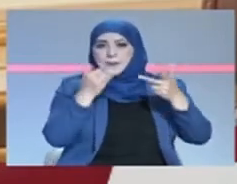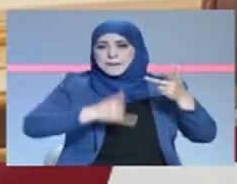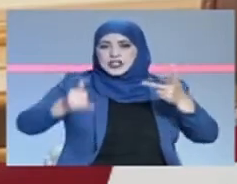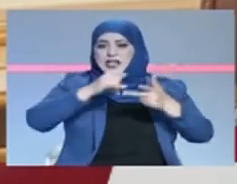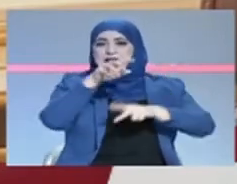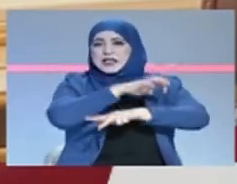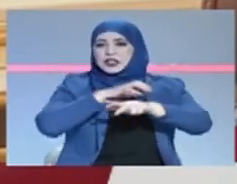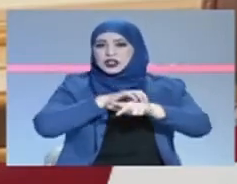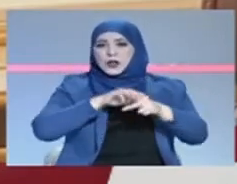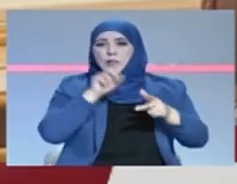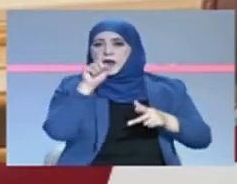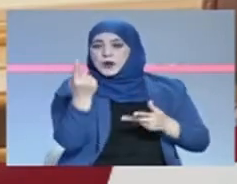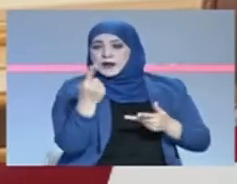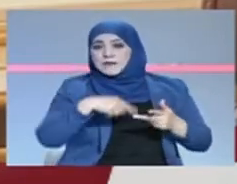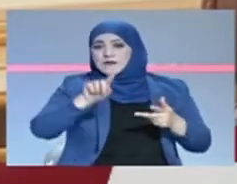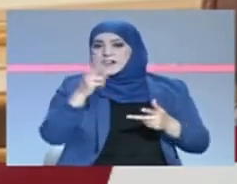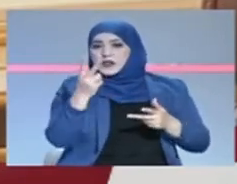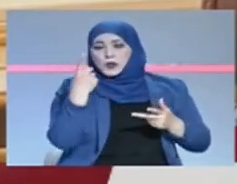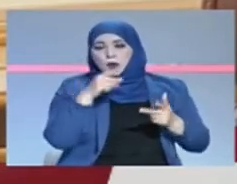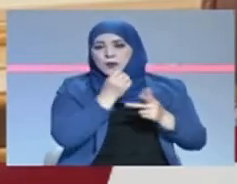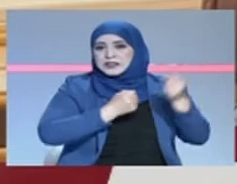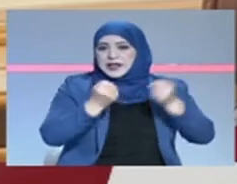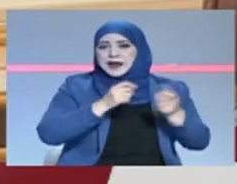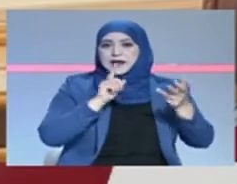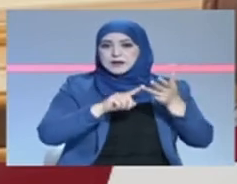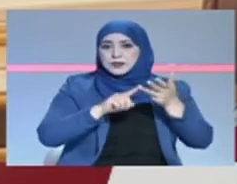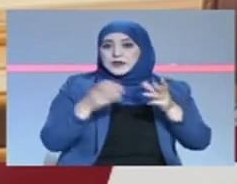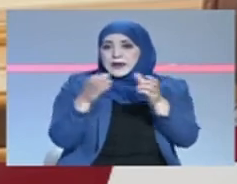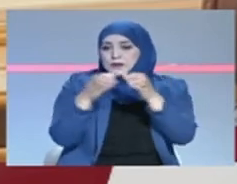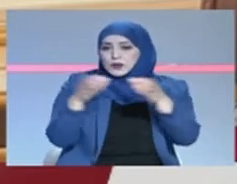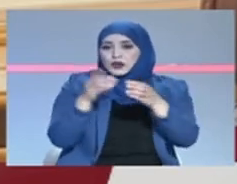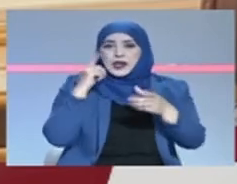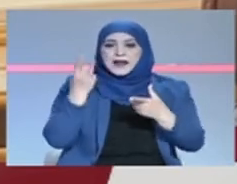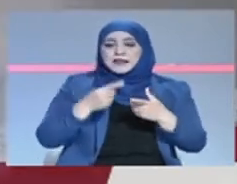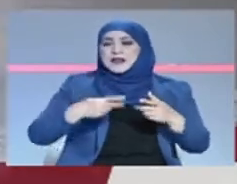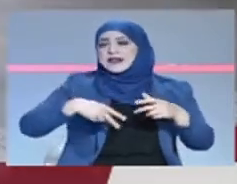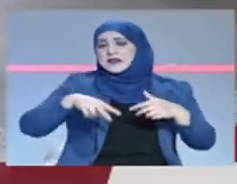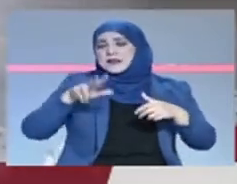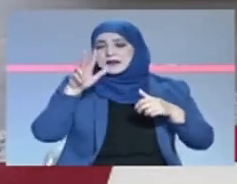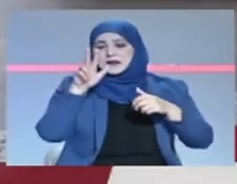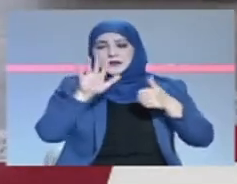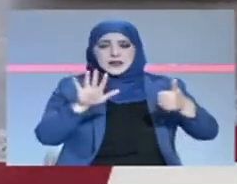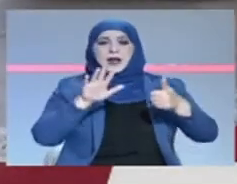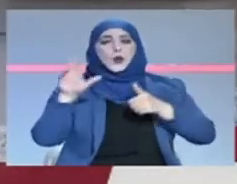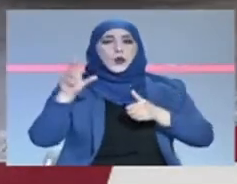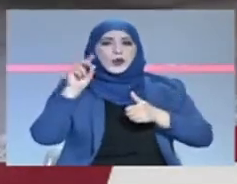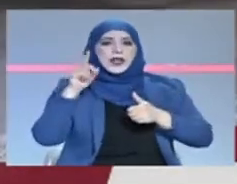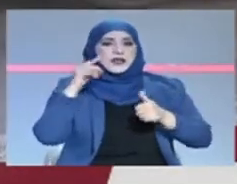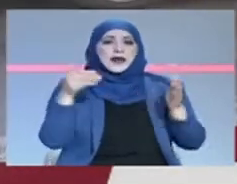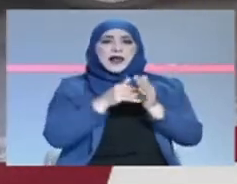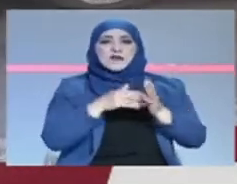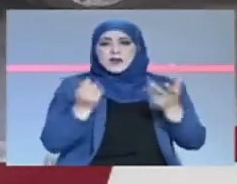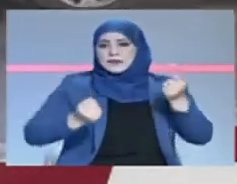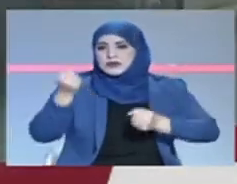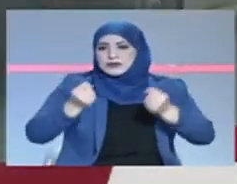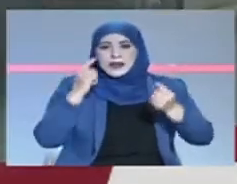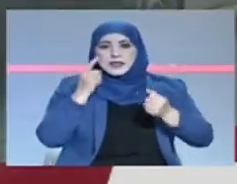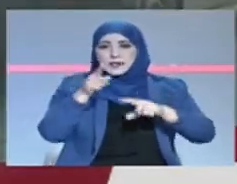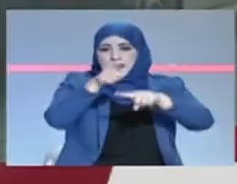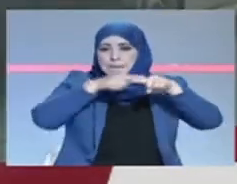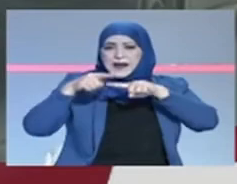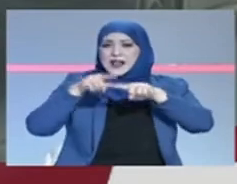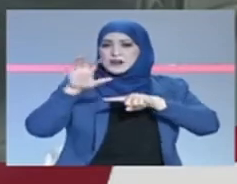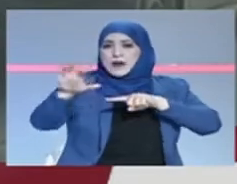الجهوية 2000 وحدة، المنشآت والمؤسسات العمومية 36,000 وحدة، توزيعه حسب طبيعة الاستعمال.